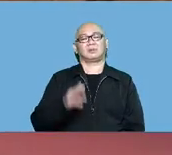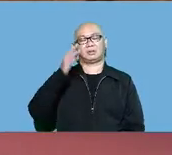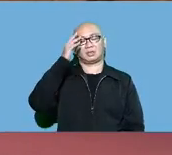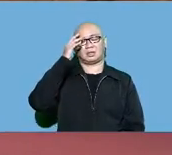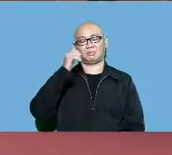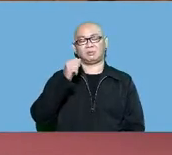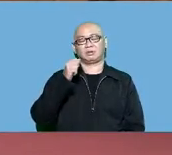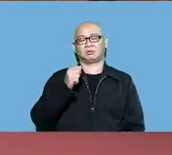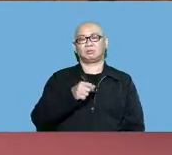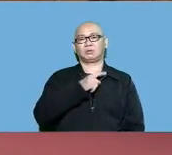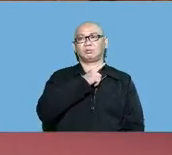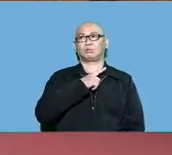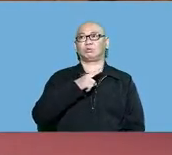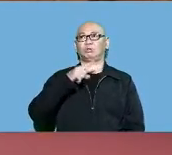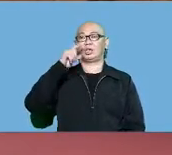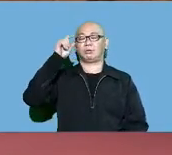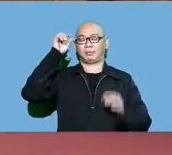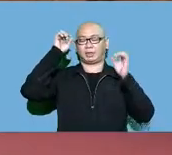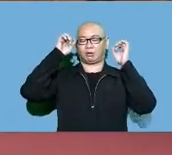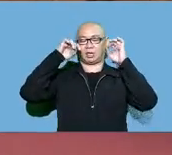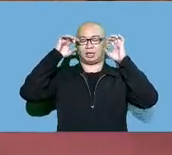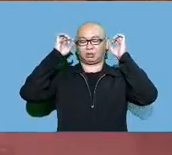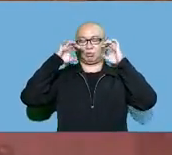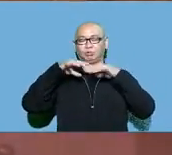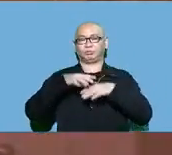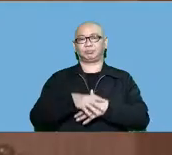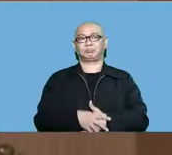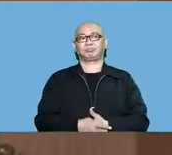Assalamualaikum warahmatullahi wabarakatuh.